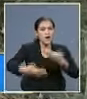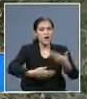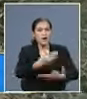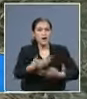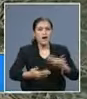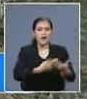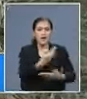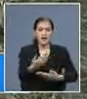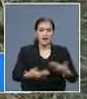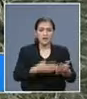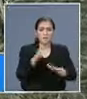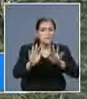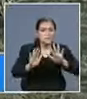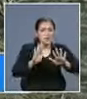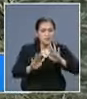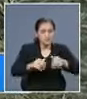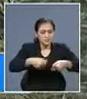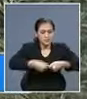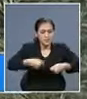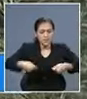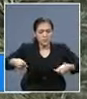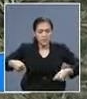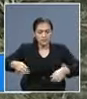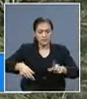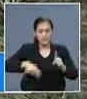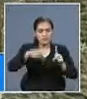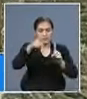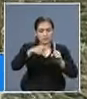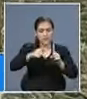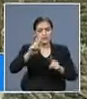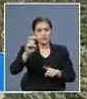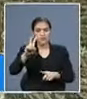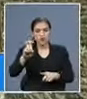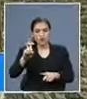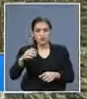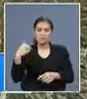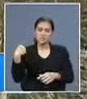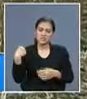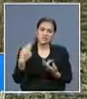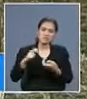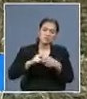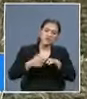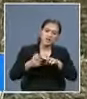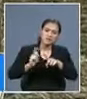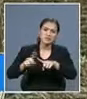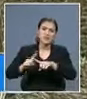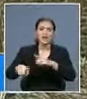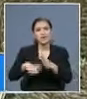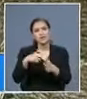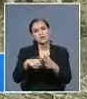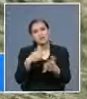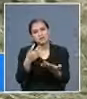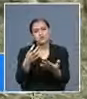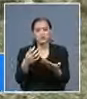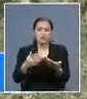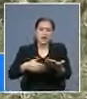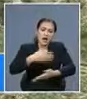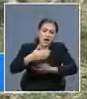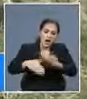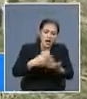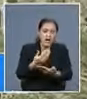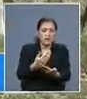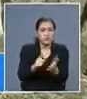การขายวัวออกมาแล้วกว่า1,200ตัวนะครับซึ่งก็ประกอบไปด้วยหลายสาเหตุด้วยกันนะครับทั้งราคารับซื้อที่สูงตัวละ